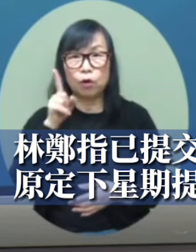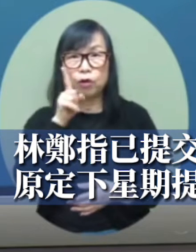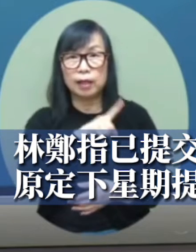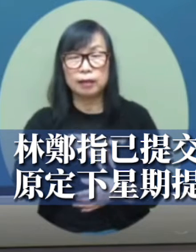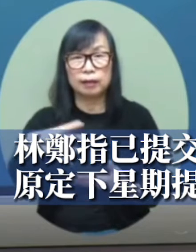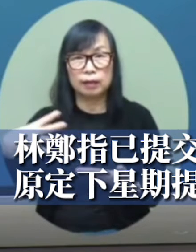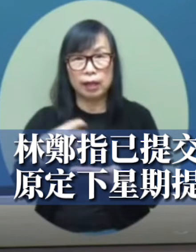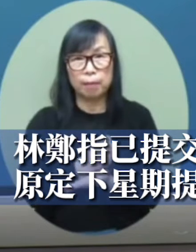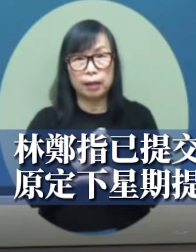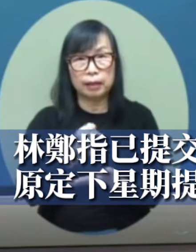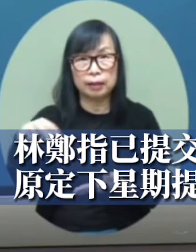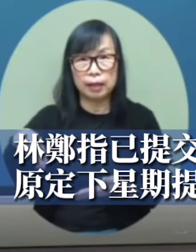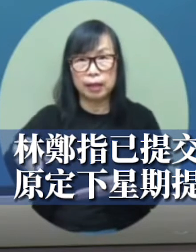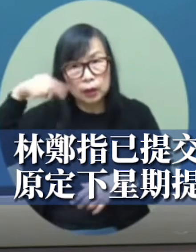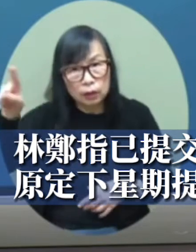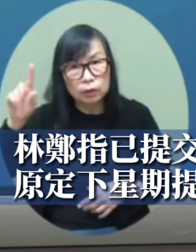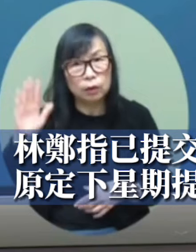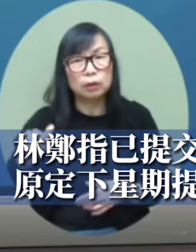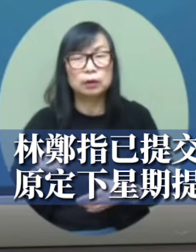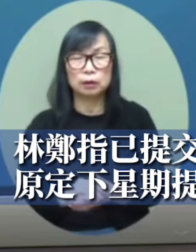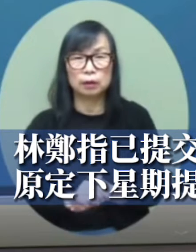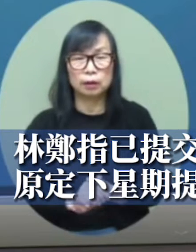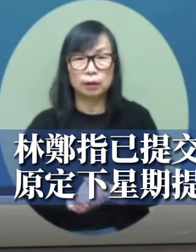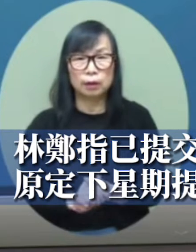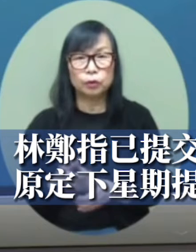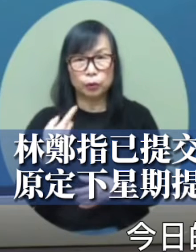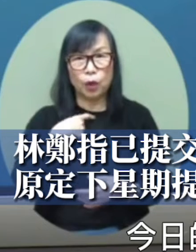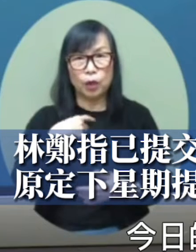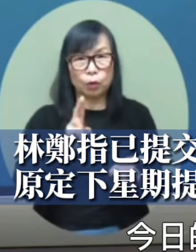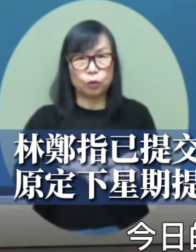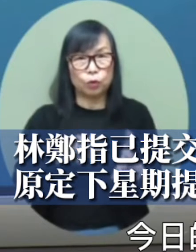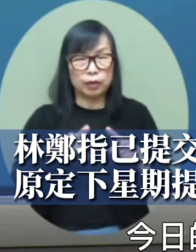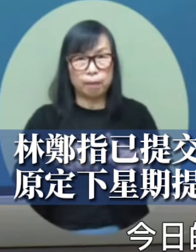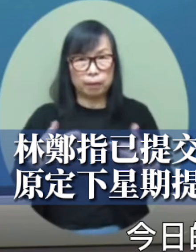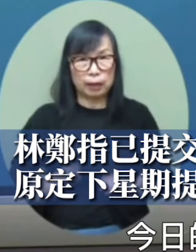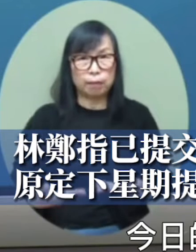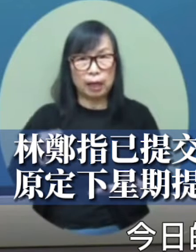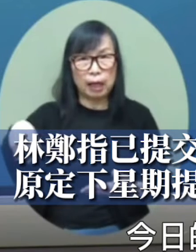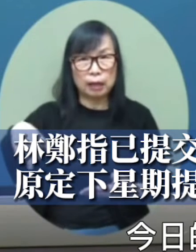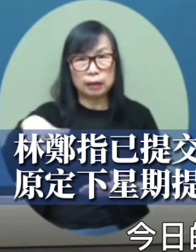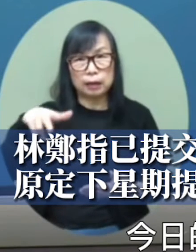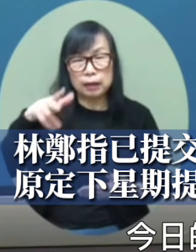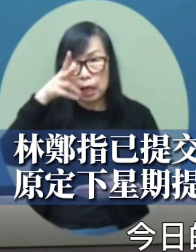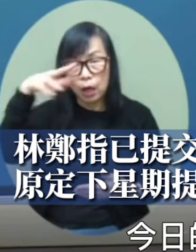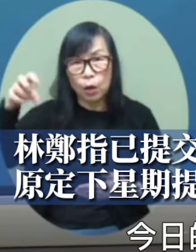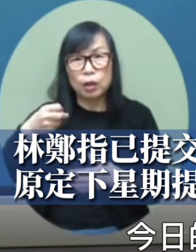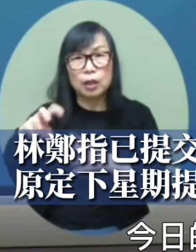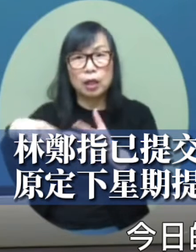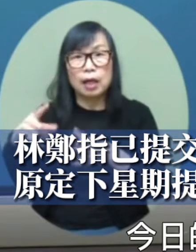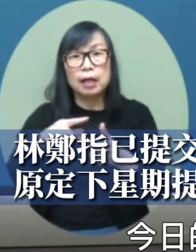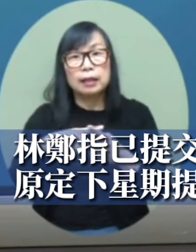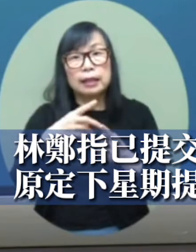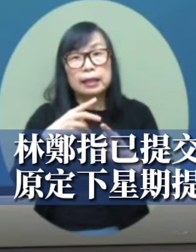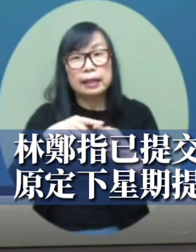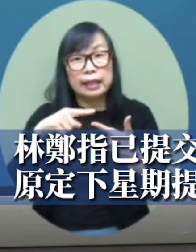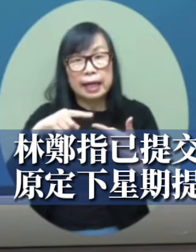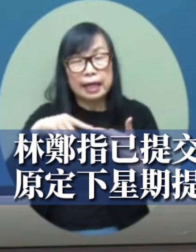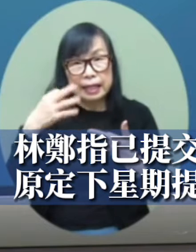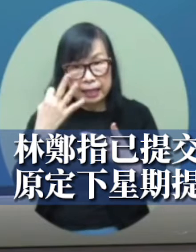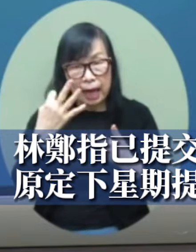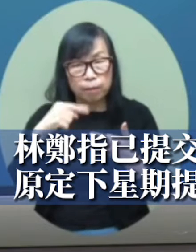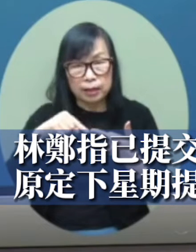取行政會議可以討論嚇。雖然我都有信心今日嘅行政會議咧都會接受三司十五局嘅方案，但係都係